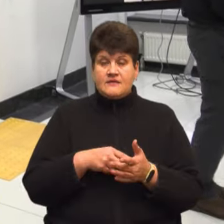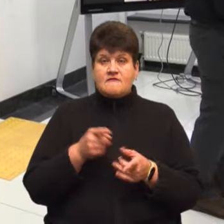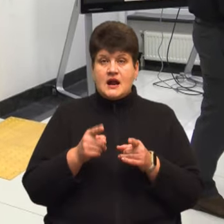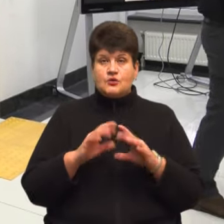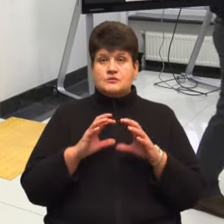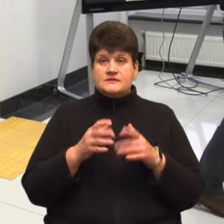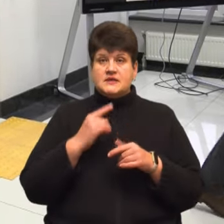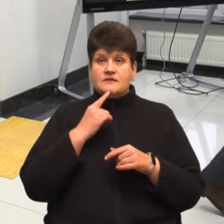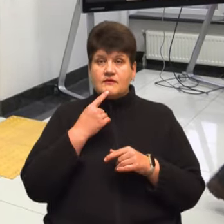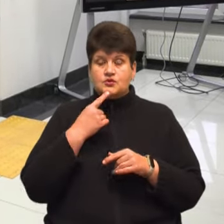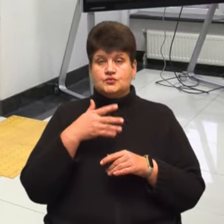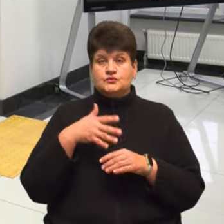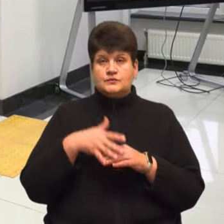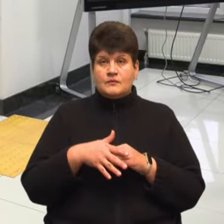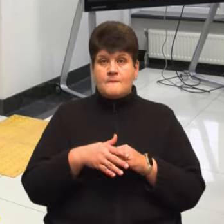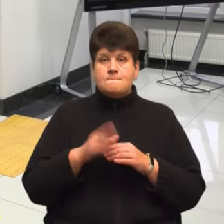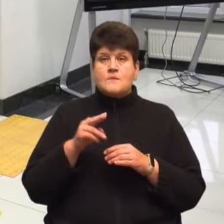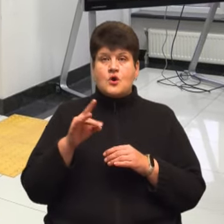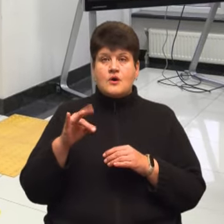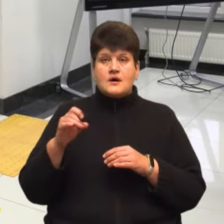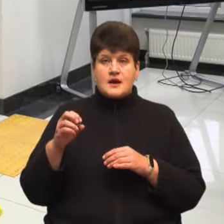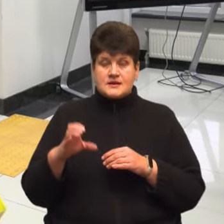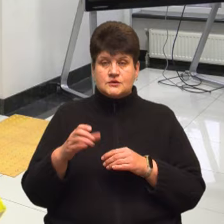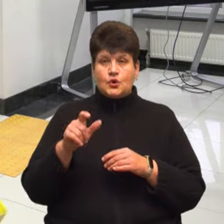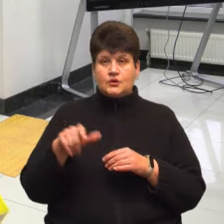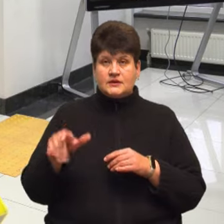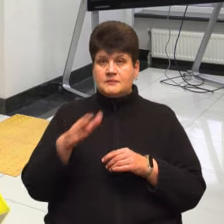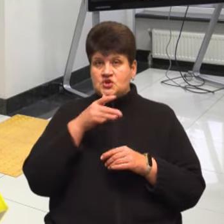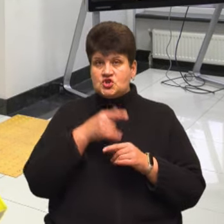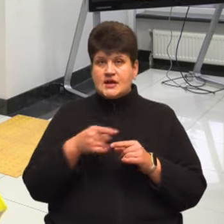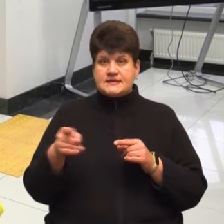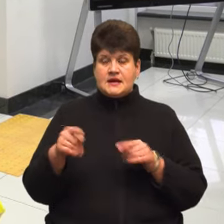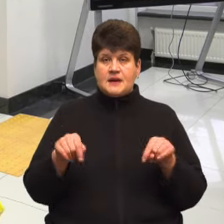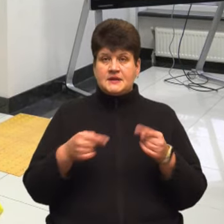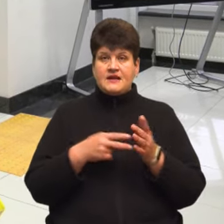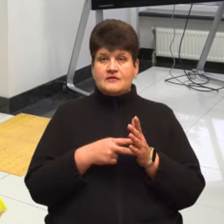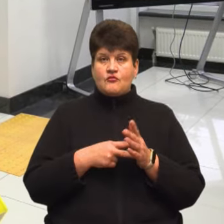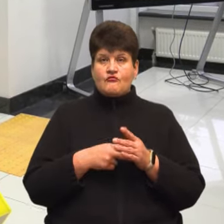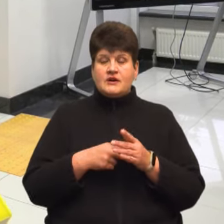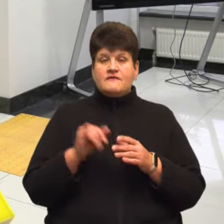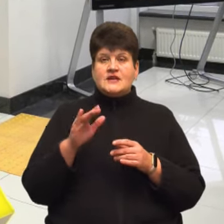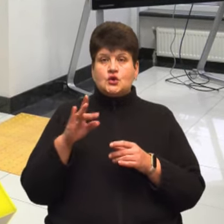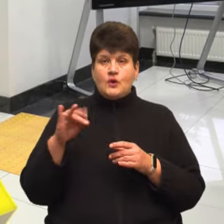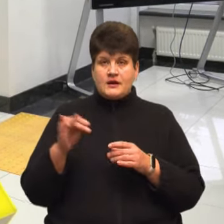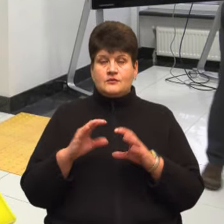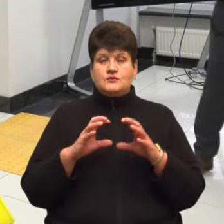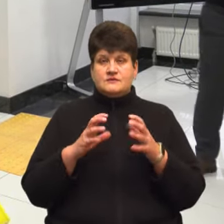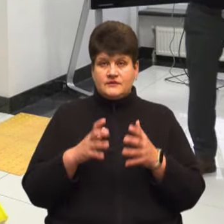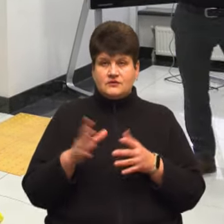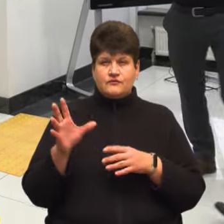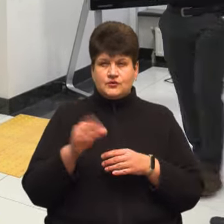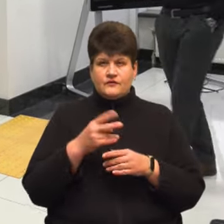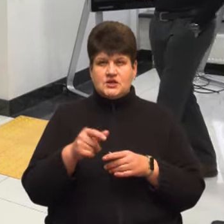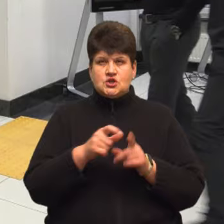дуже важко виміряти прогрес людини під час реабілітації у віртуальному світі кожен ваш рух кожен ваш погляд кожне ваше